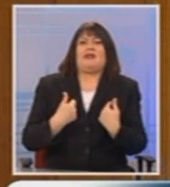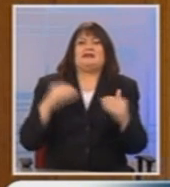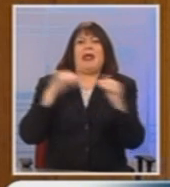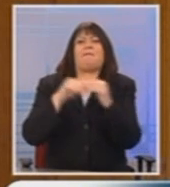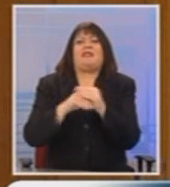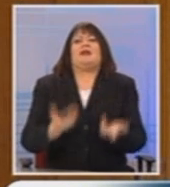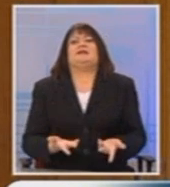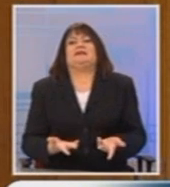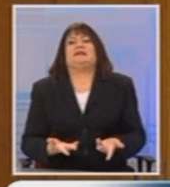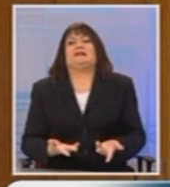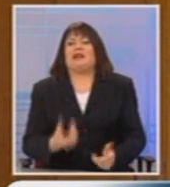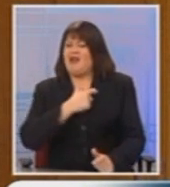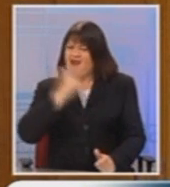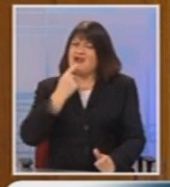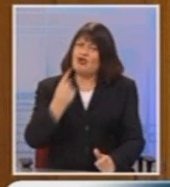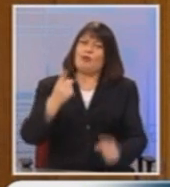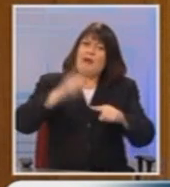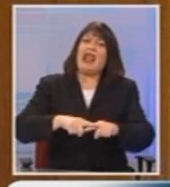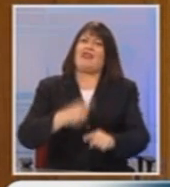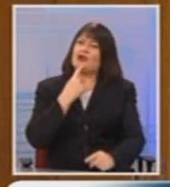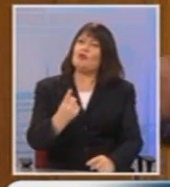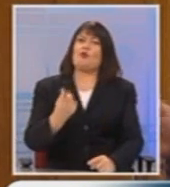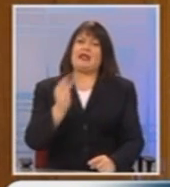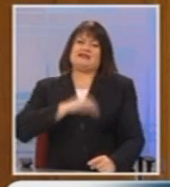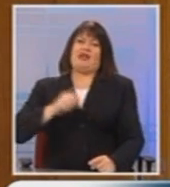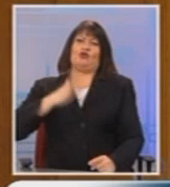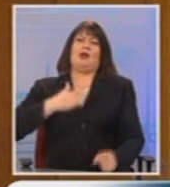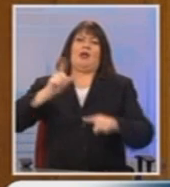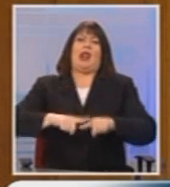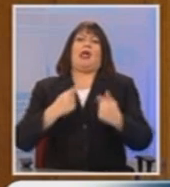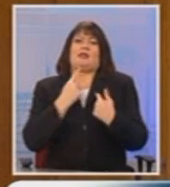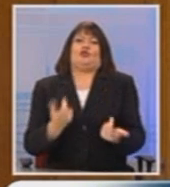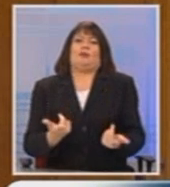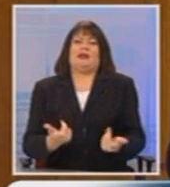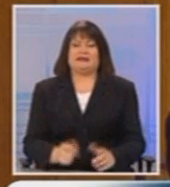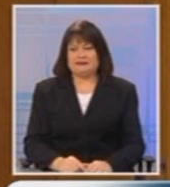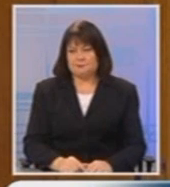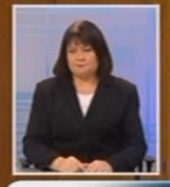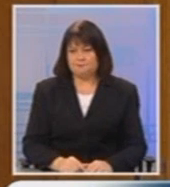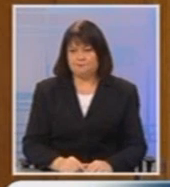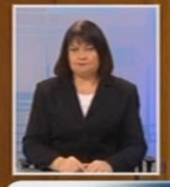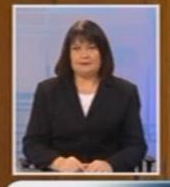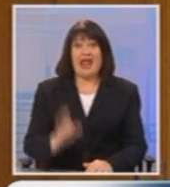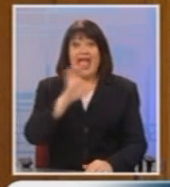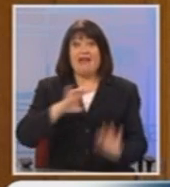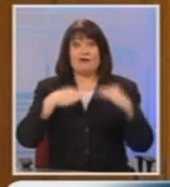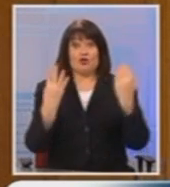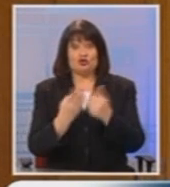επενδύσεις. Να ακουστεί η φωνή η δικιά μας, τα ιδιαίτερα ελληνικά συμφέροντα. Πρώτη λοιπόν πηγή ρίσκου, η ίδια η